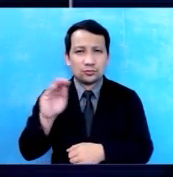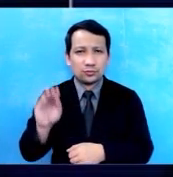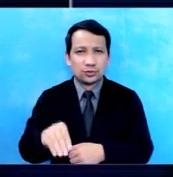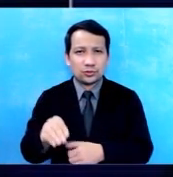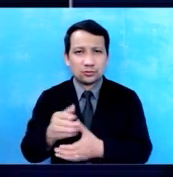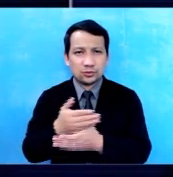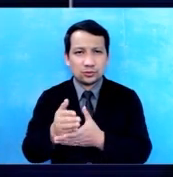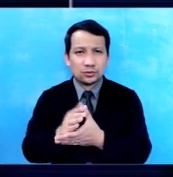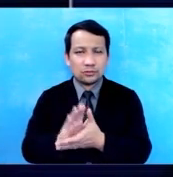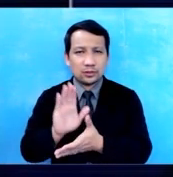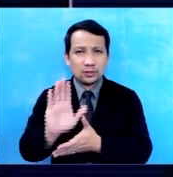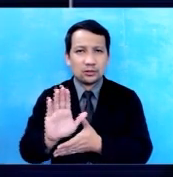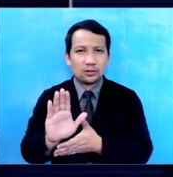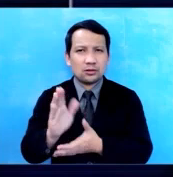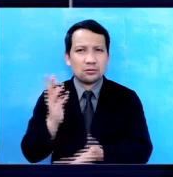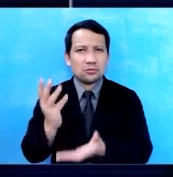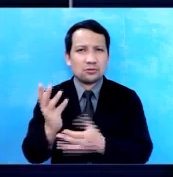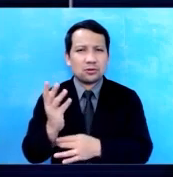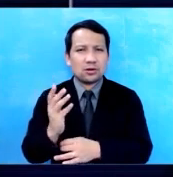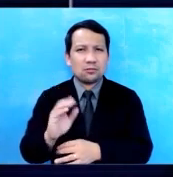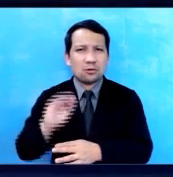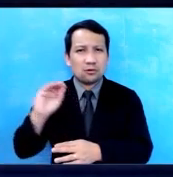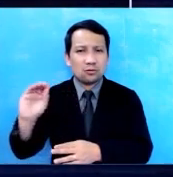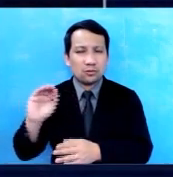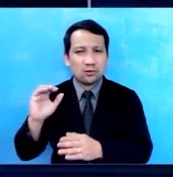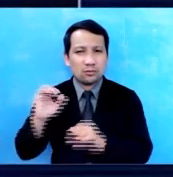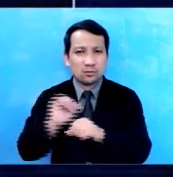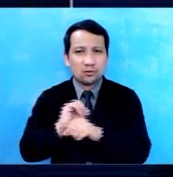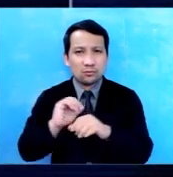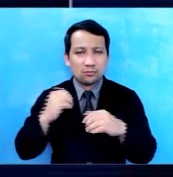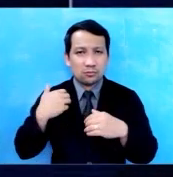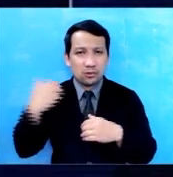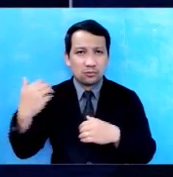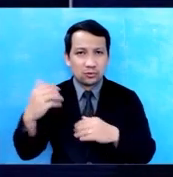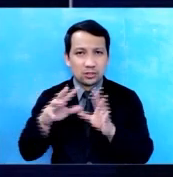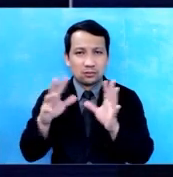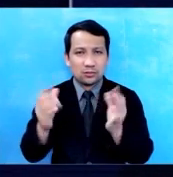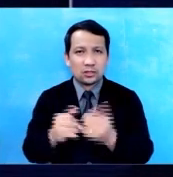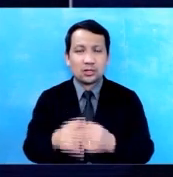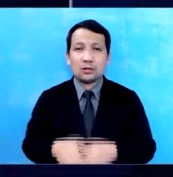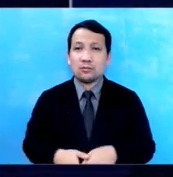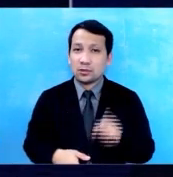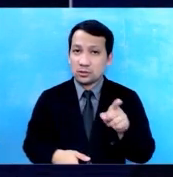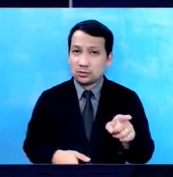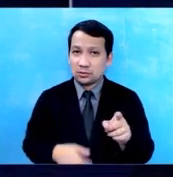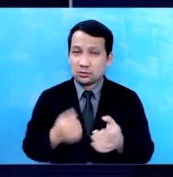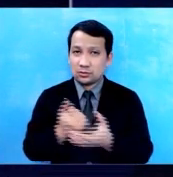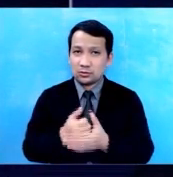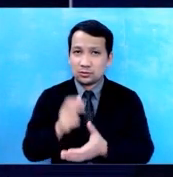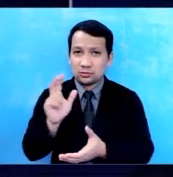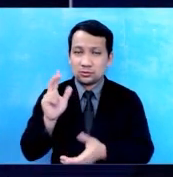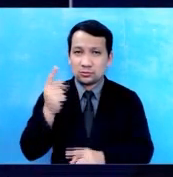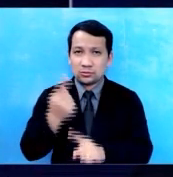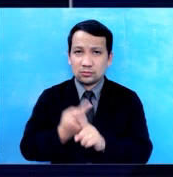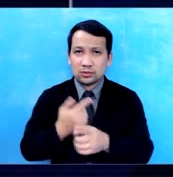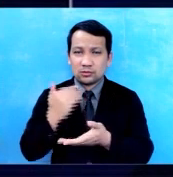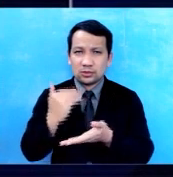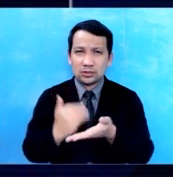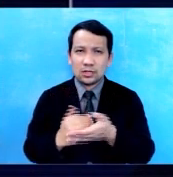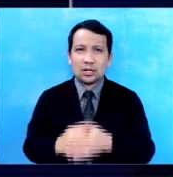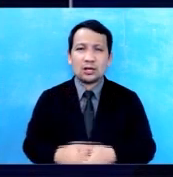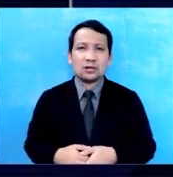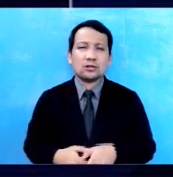contribution rate pero mga employer lang ang papasan yan. Ibig sabihin, kung ikaw ay sumusweldo ng 30,000 pesos kada buwan,